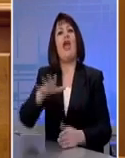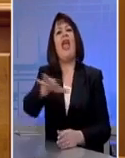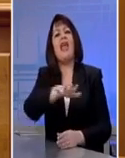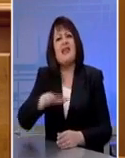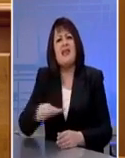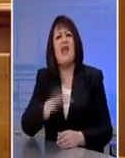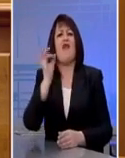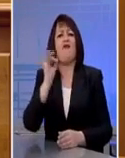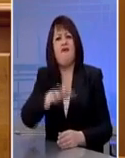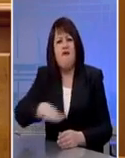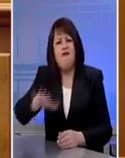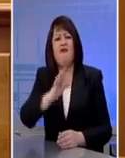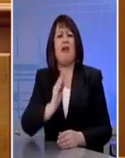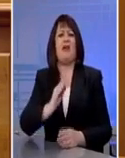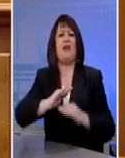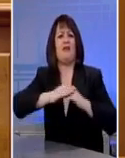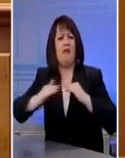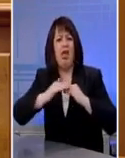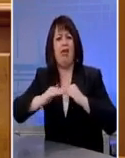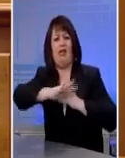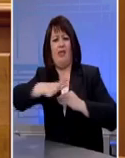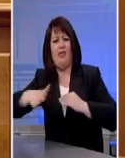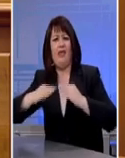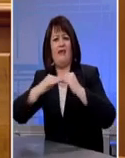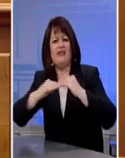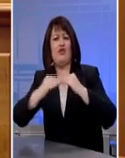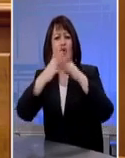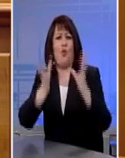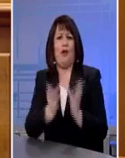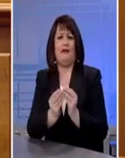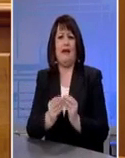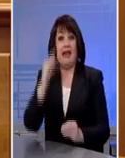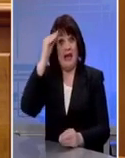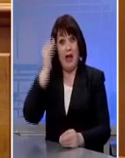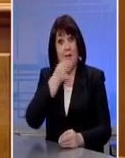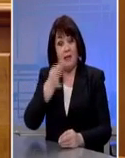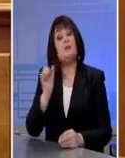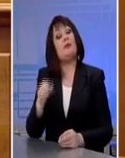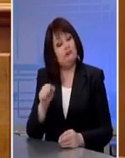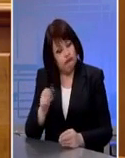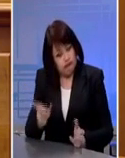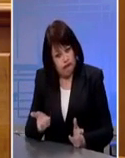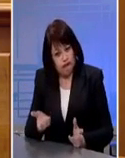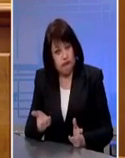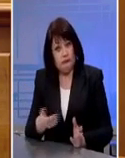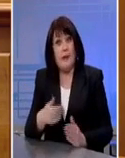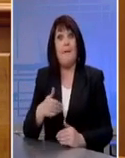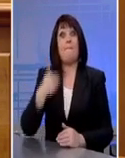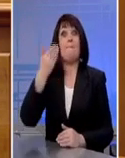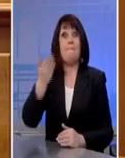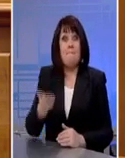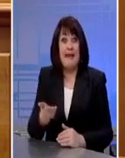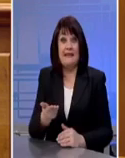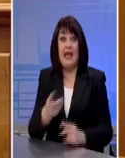Φύρ Αθηνών, για χωρικά ύδατα, για το ένα για το άλλο. Ο Καραμαλής του πεντάξει, αλλά αμέσως μετά πήγε